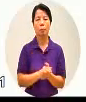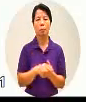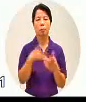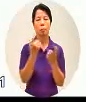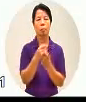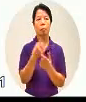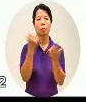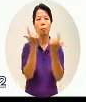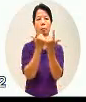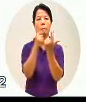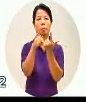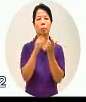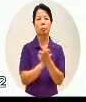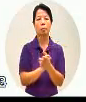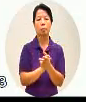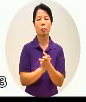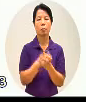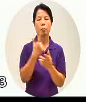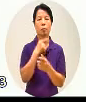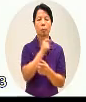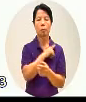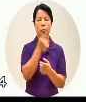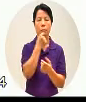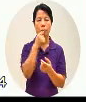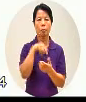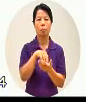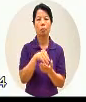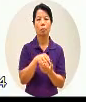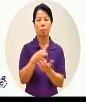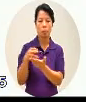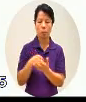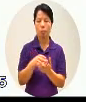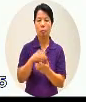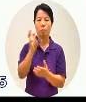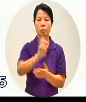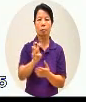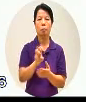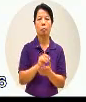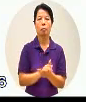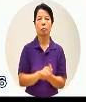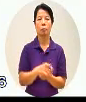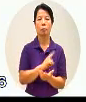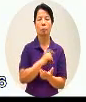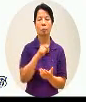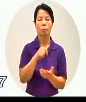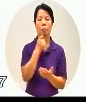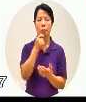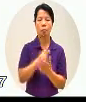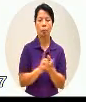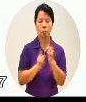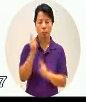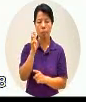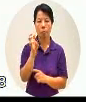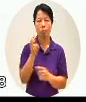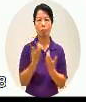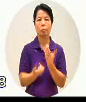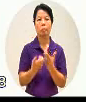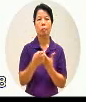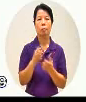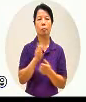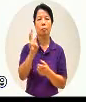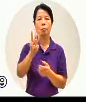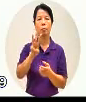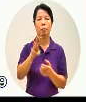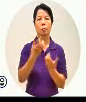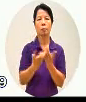吼、哦，北部的，因这一个志愿是一填三十个志愿吼，一个志愿佮差三分。一个志愿那差三